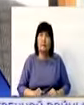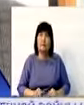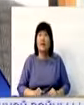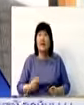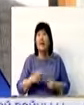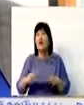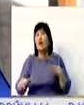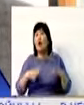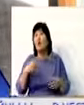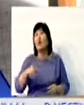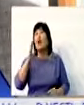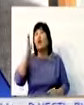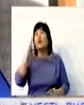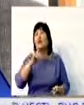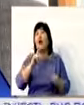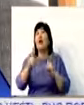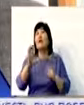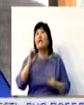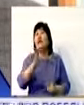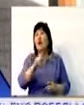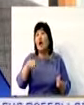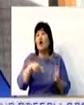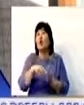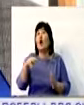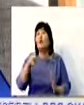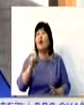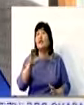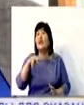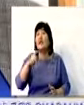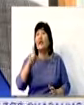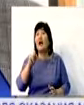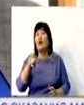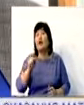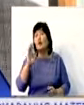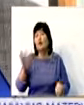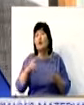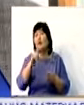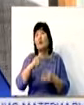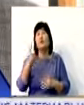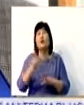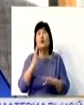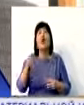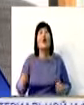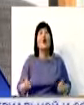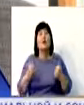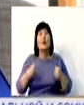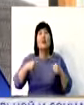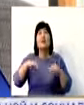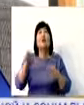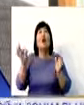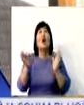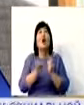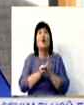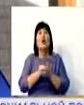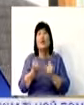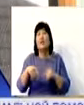Это подготовка к предстоящей сессии городского маслихата. Будем поднимать эти вопросы. В первую очередь постараемся решить самые актуальные.